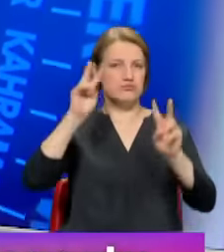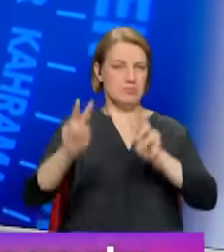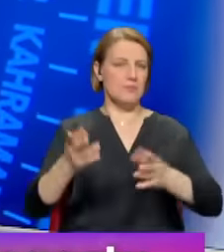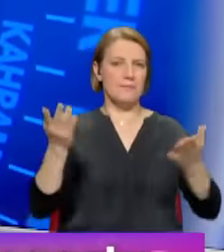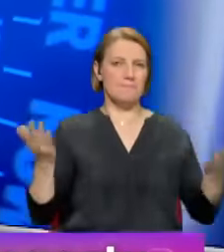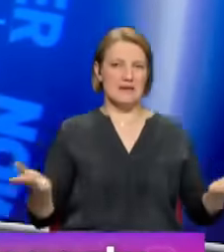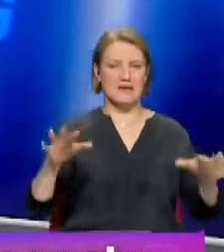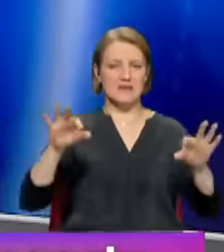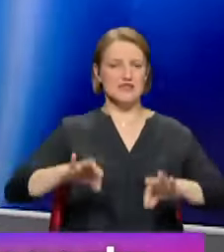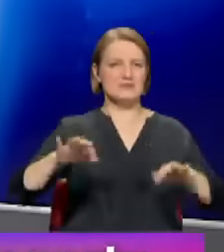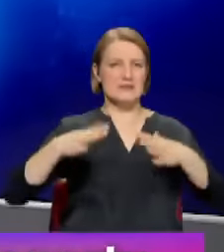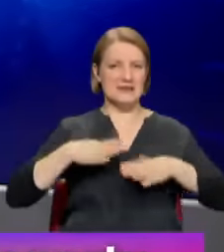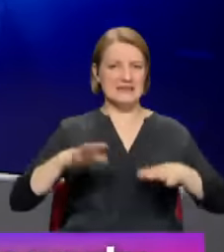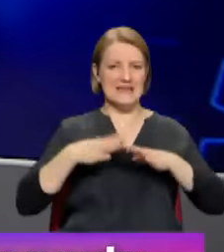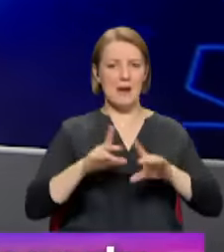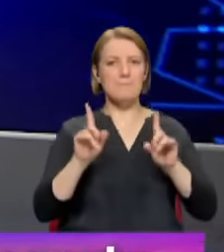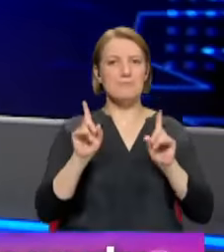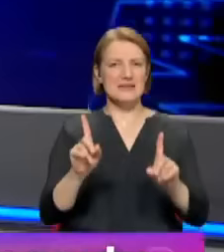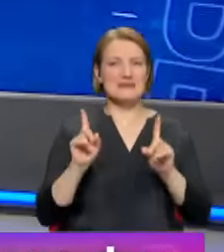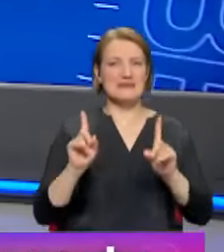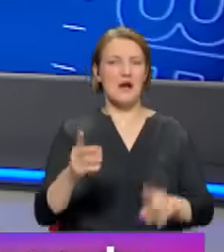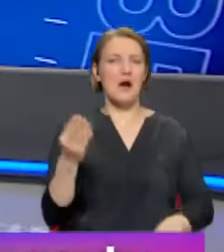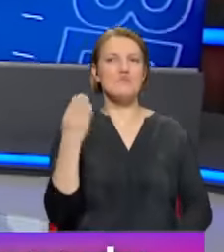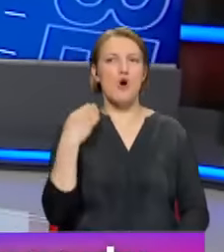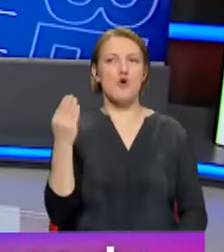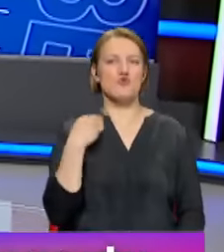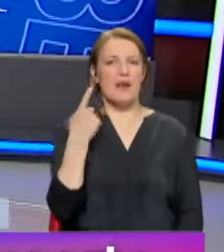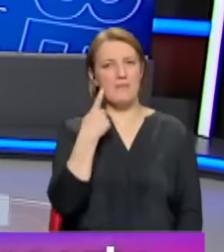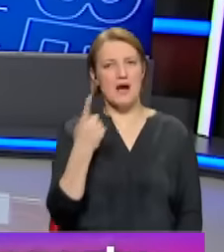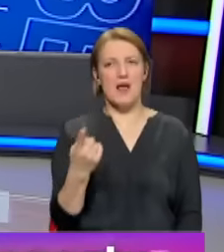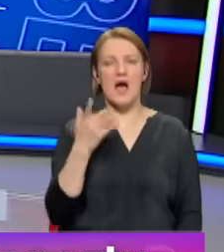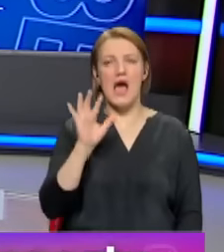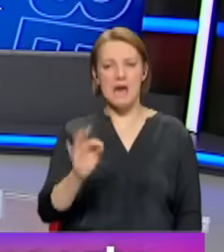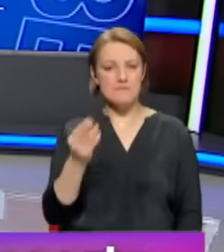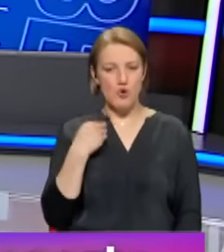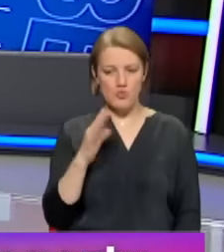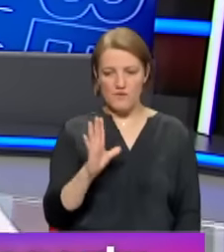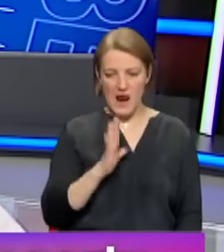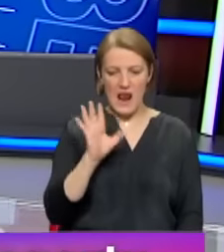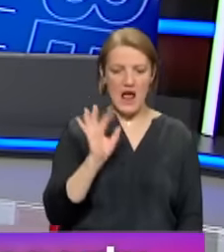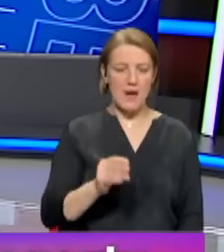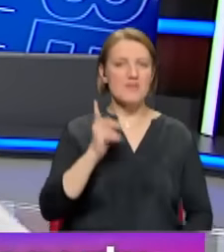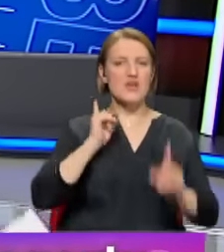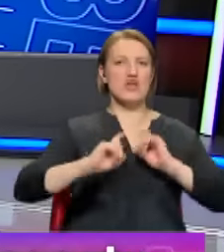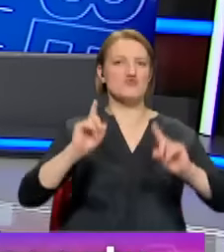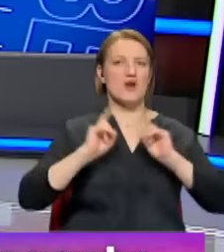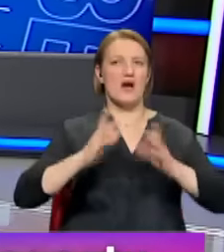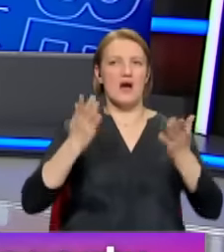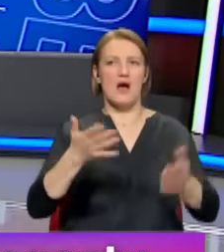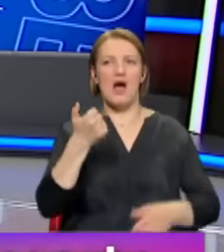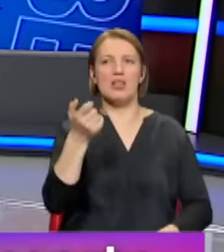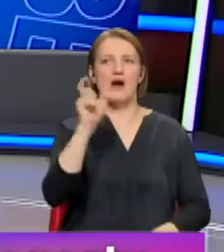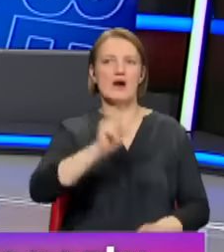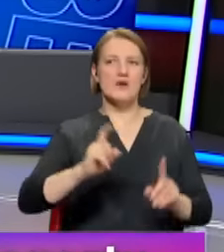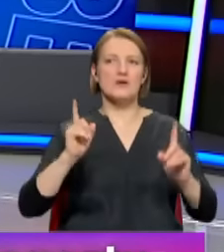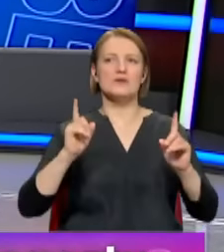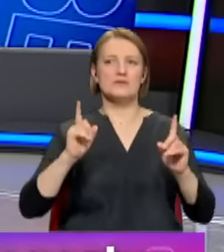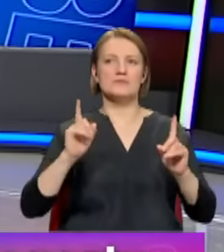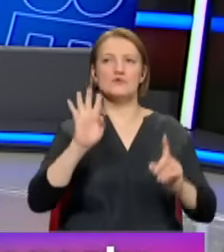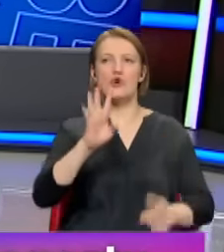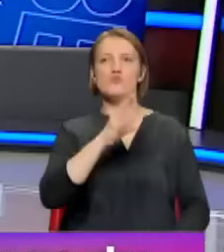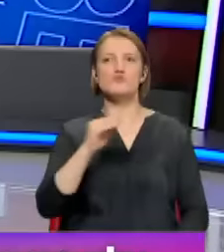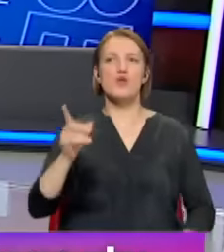Peki şimdi isterseniz bir de borçlara bakalım. Hem borcumuz var hem de icralığız. 6 ayda 4